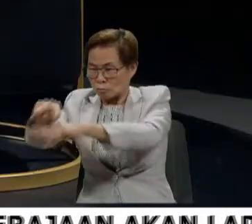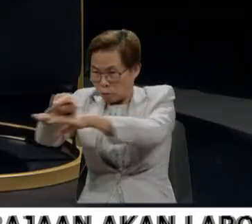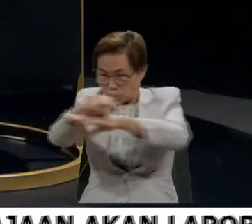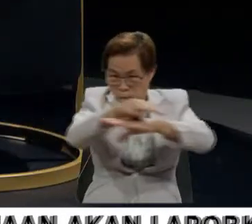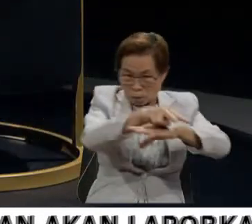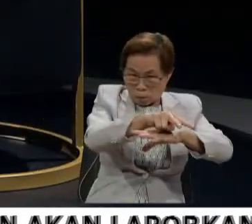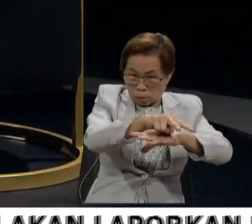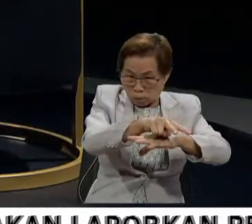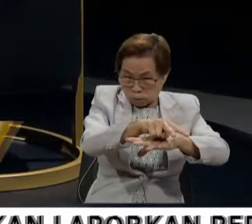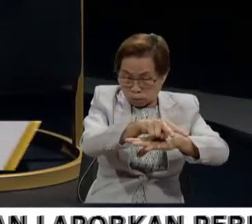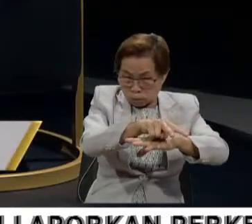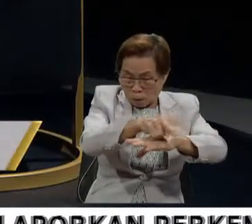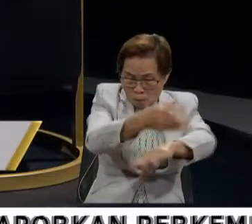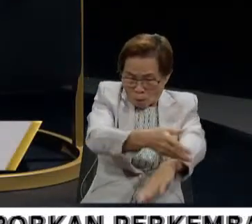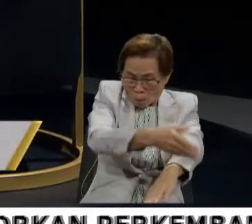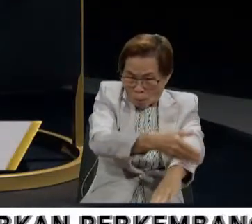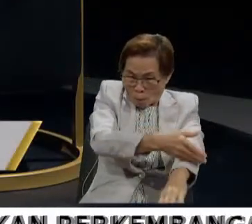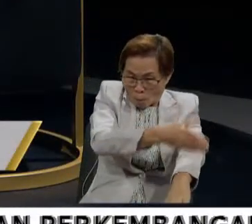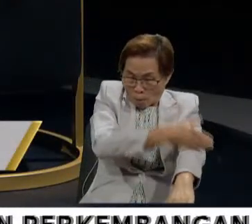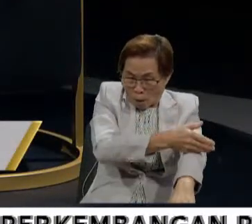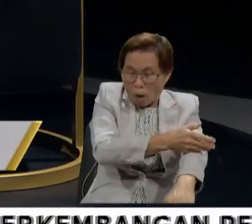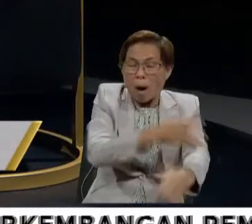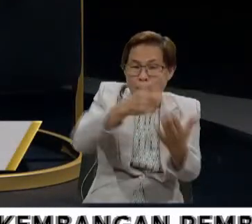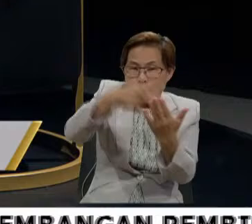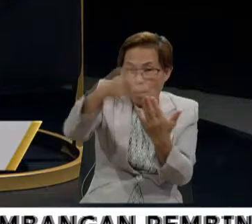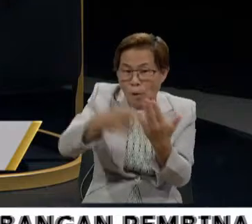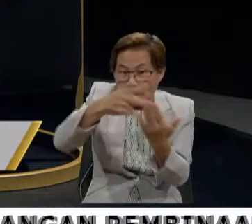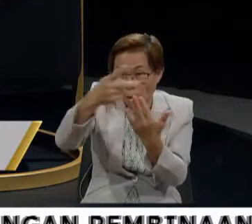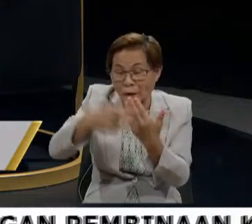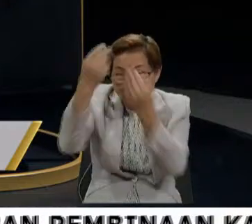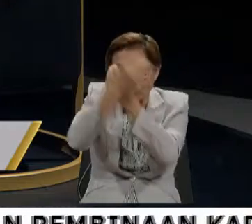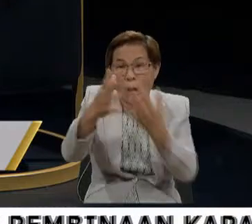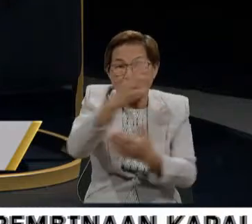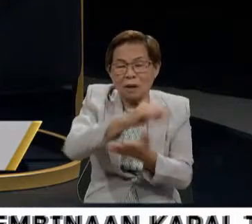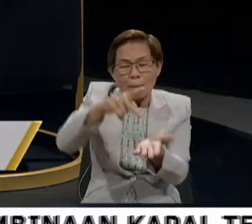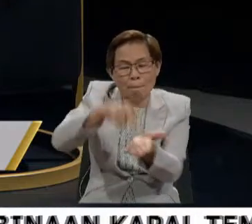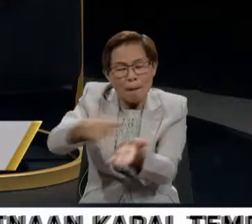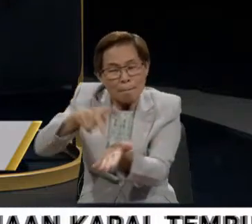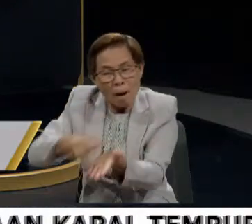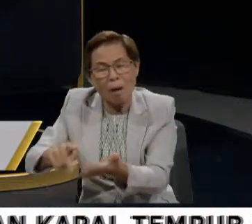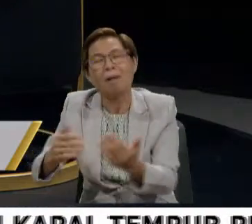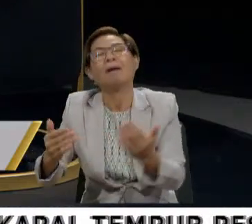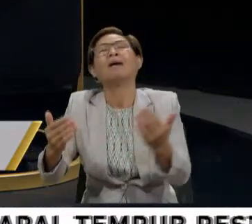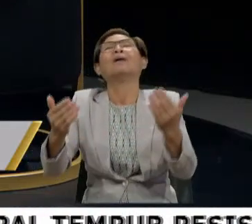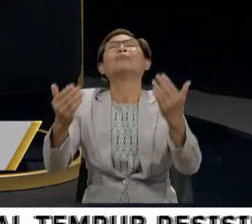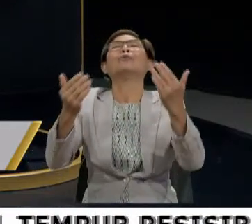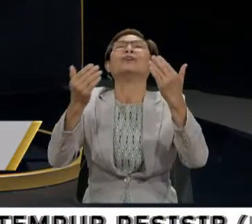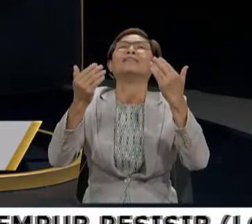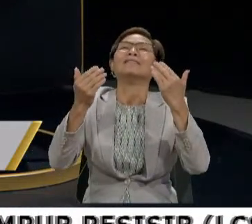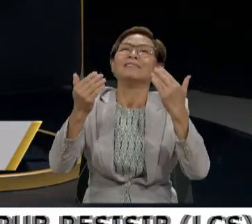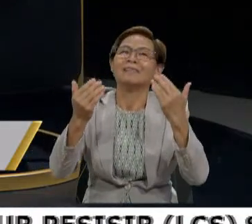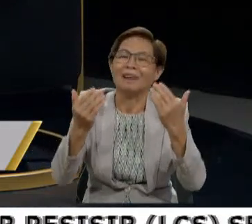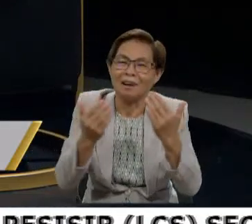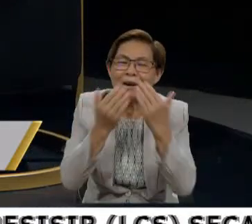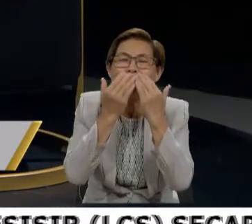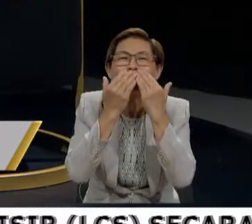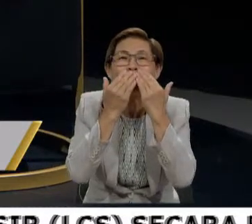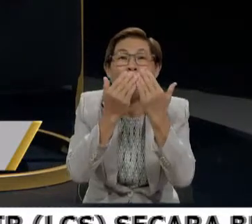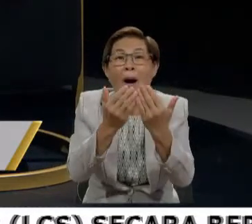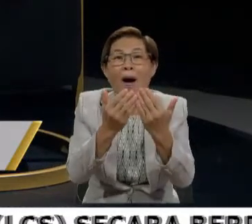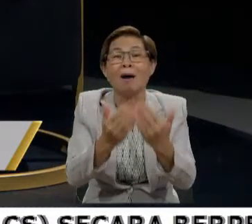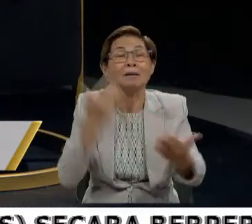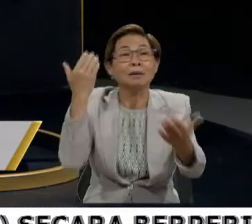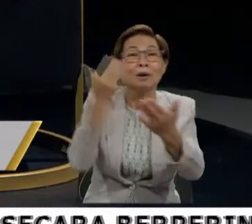prestasi inisiatif-inisiatif yang kita telah umumkan dan juga perbelanjaan dan alhamdulillah er setakat ini